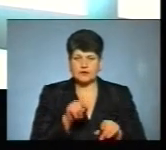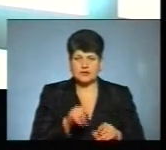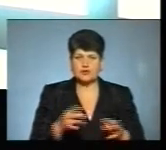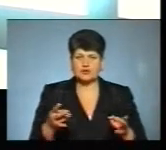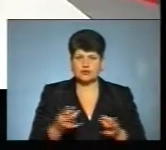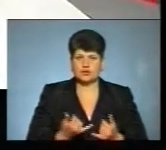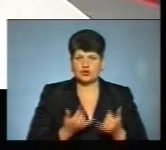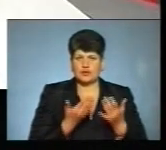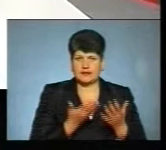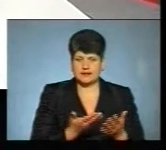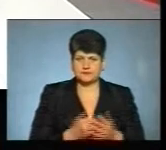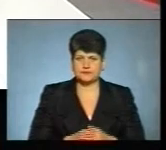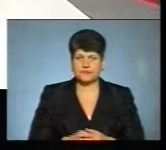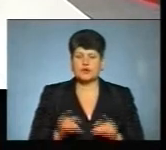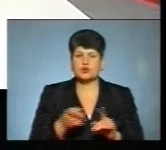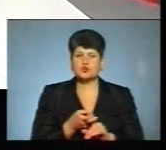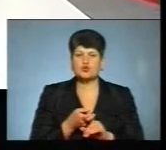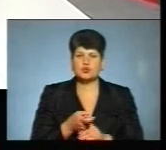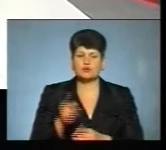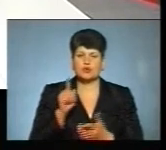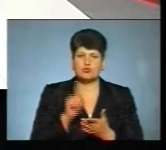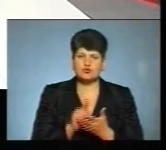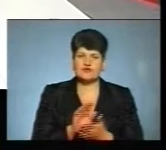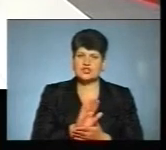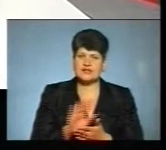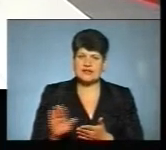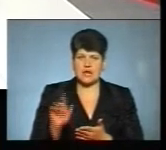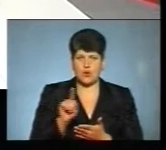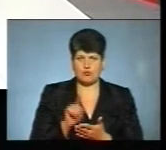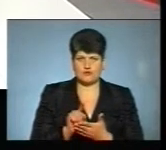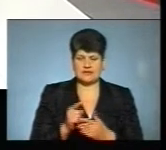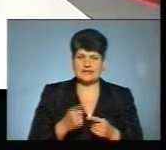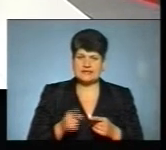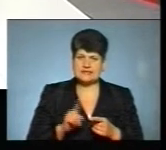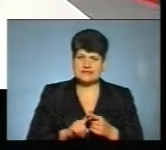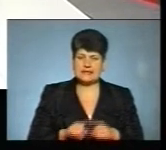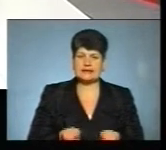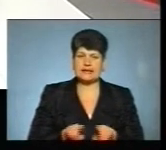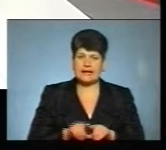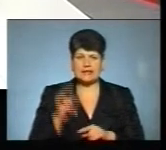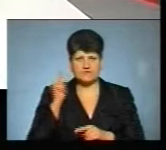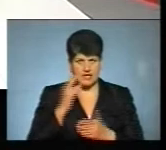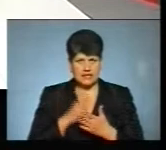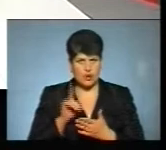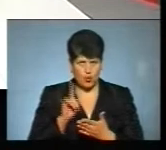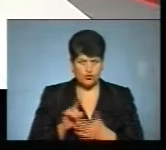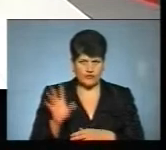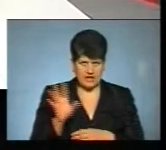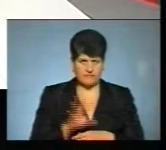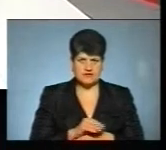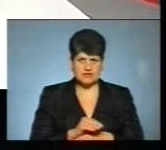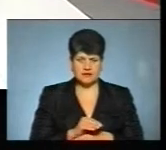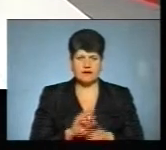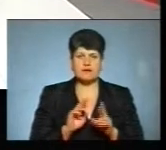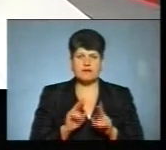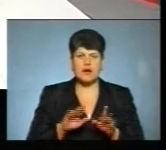необхідно для них. Стосовно обов'язковості чи не обов'язковості, це таке навчання є обов'язкове для всіх, чи